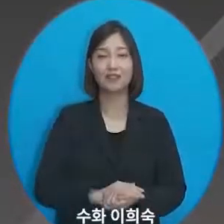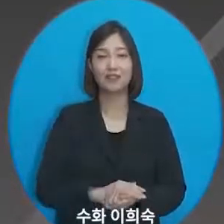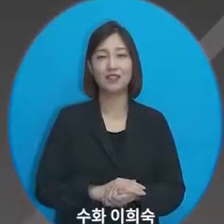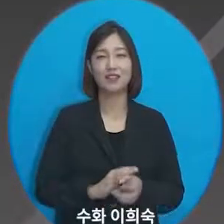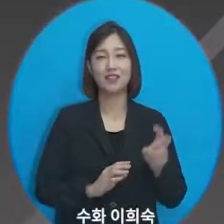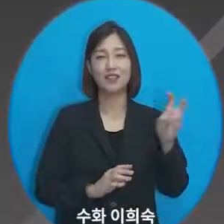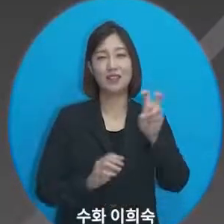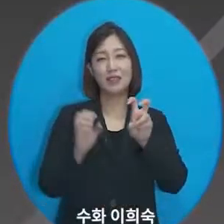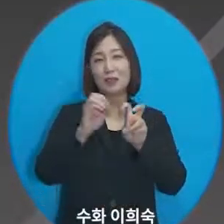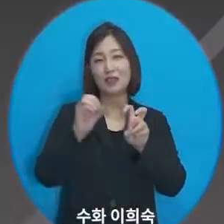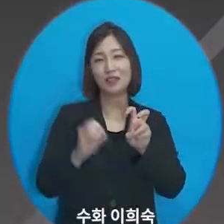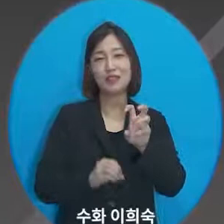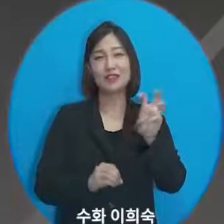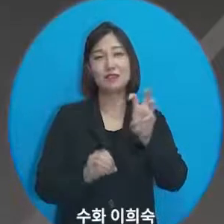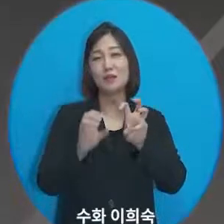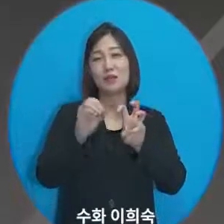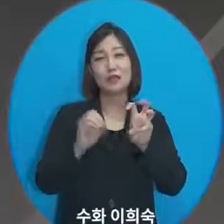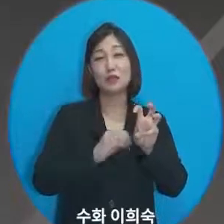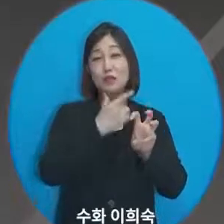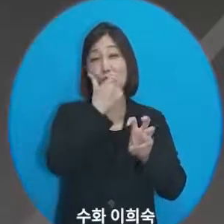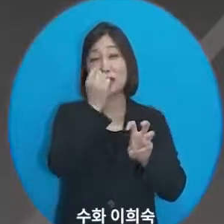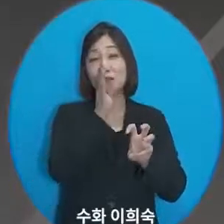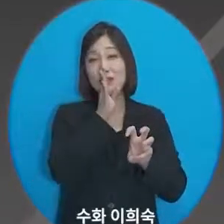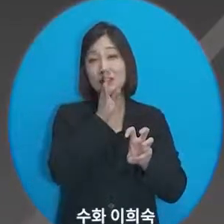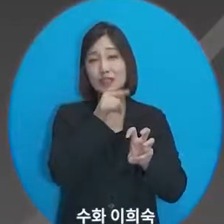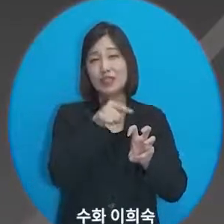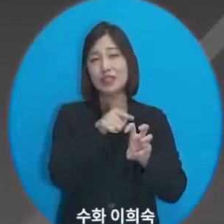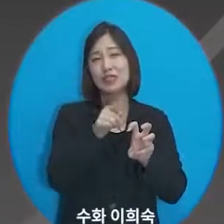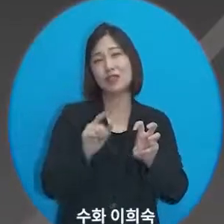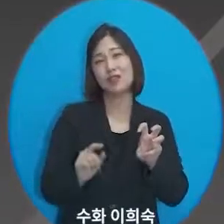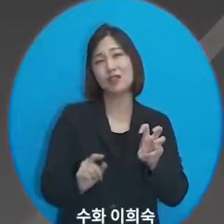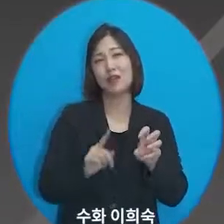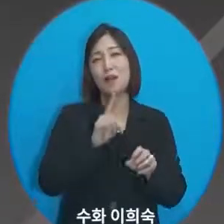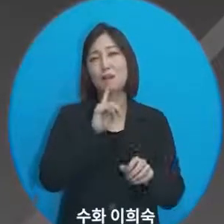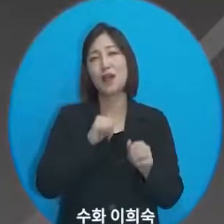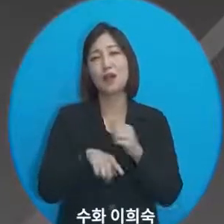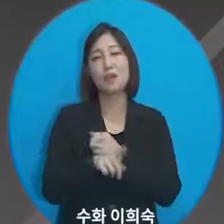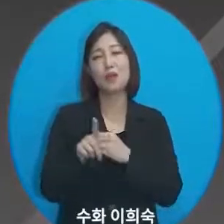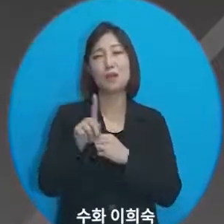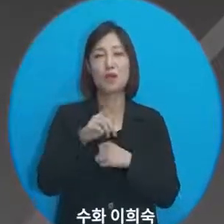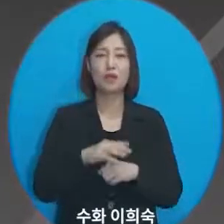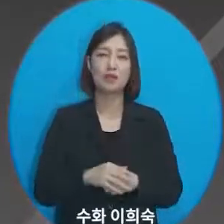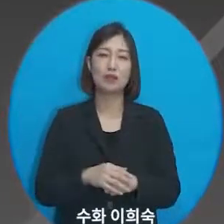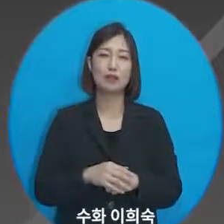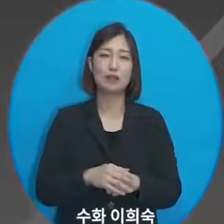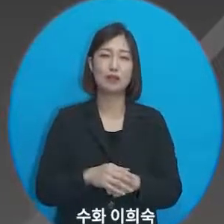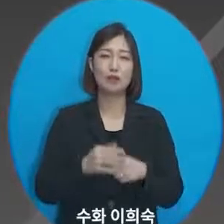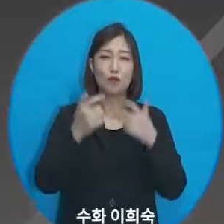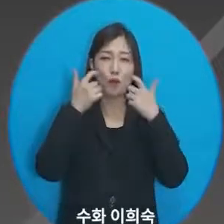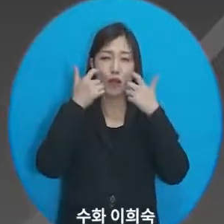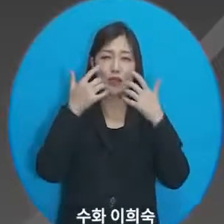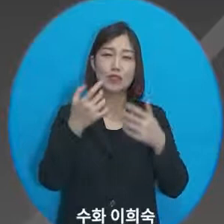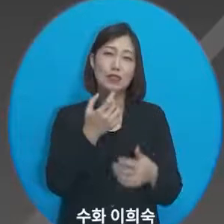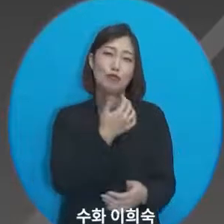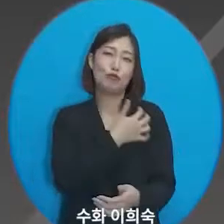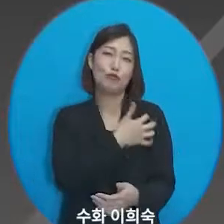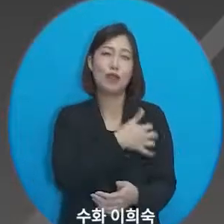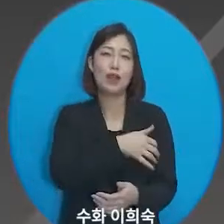20%, 30% 때문에 누군가는 생활에 제약을 받는다는 얘기거든요. 그래서 저는